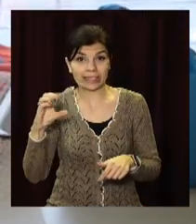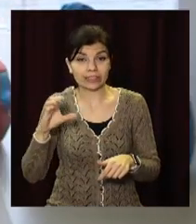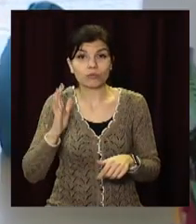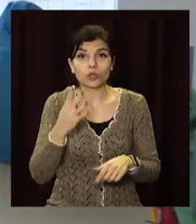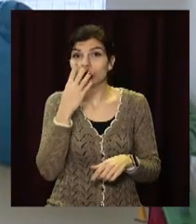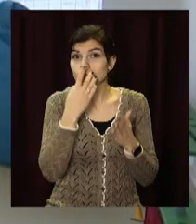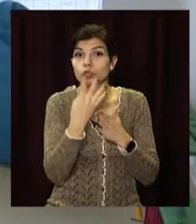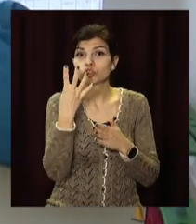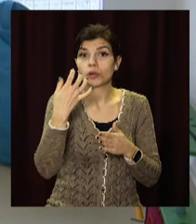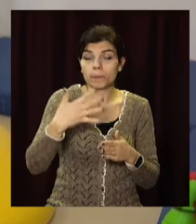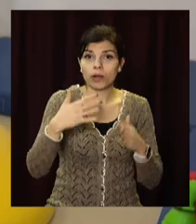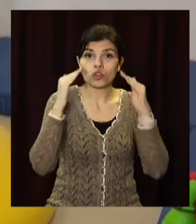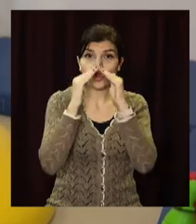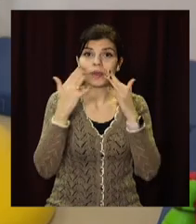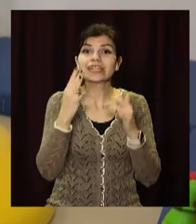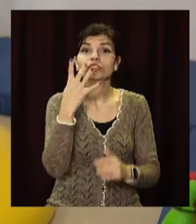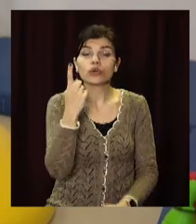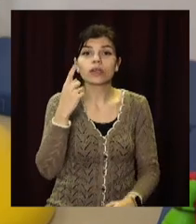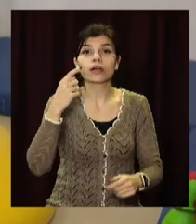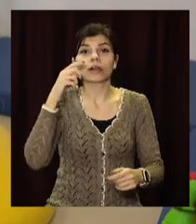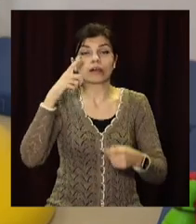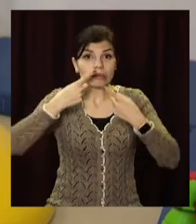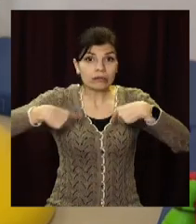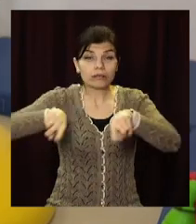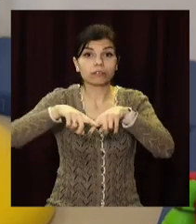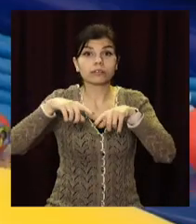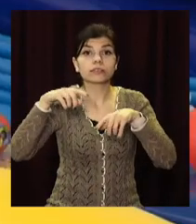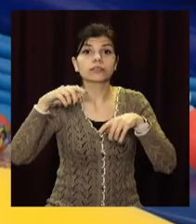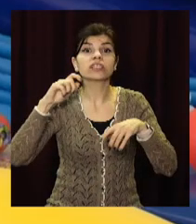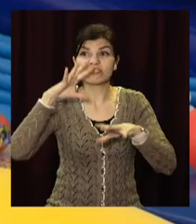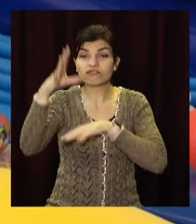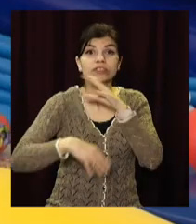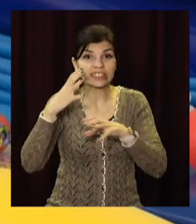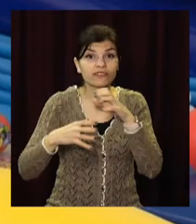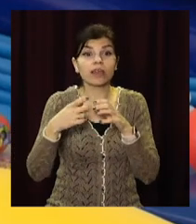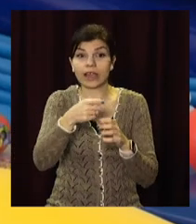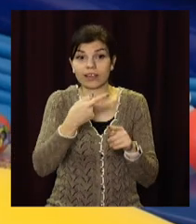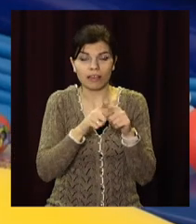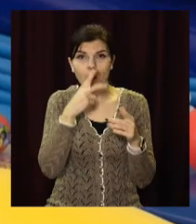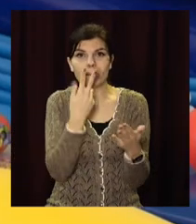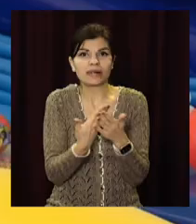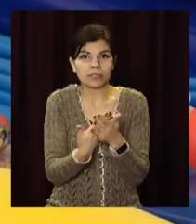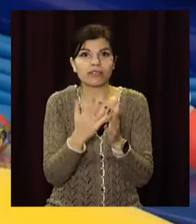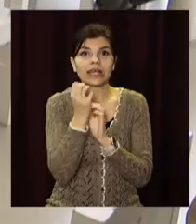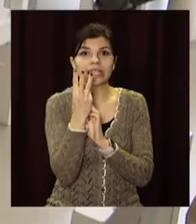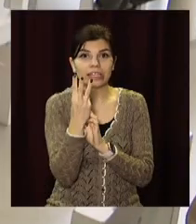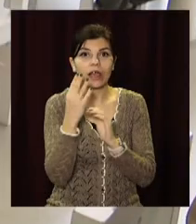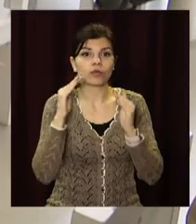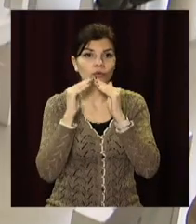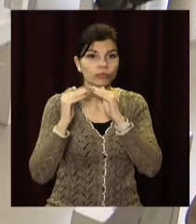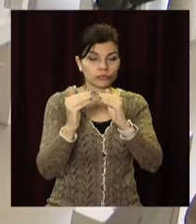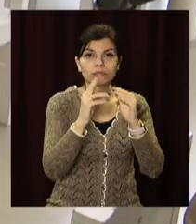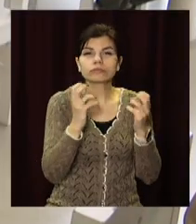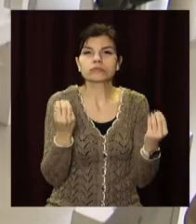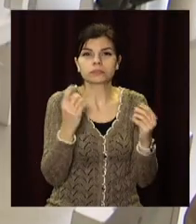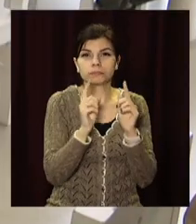майже 450 споруд із 41 країни світу. Україну і серед них Обухівський дитсадок представлятимуть 13 будівель із